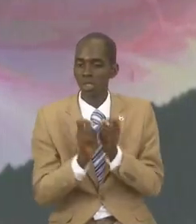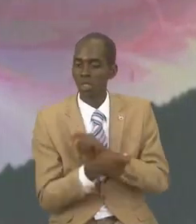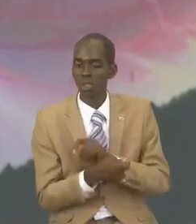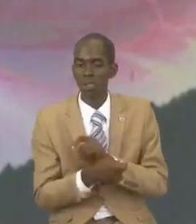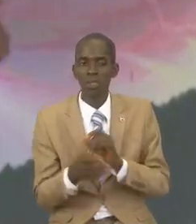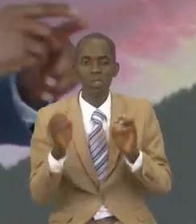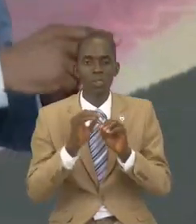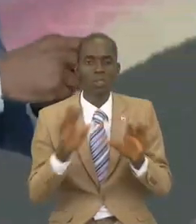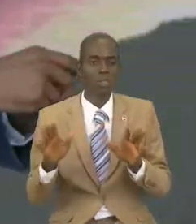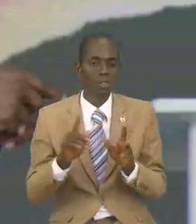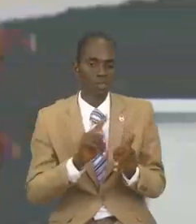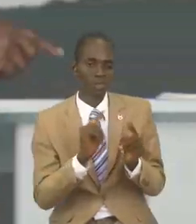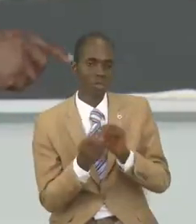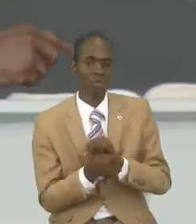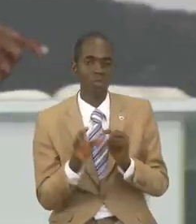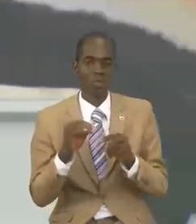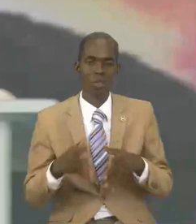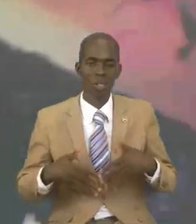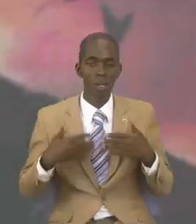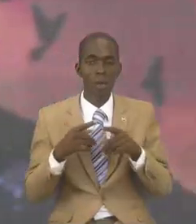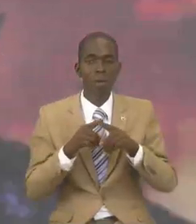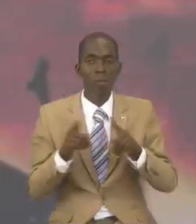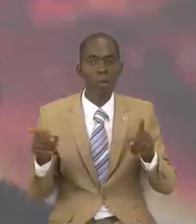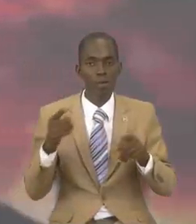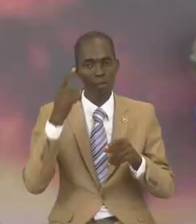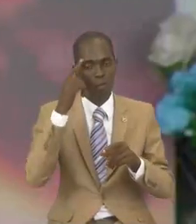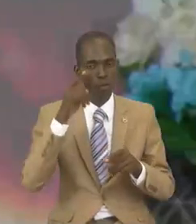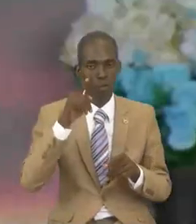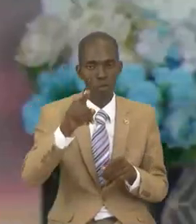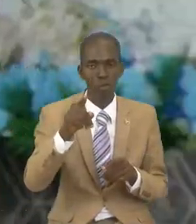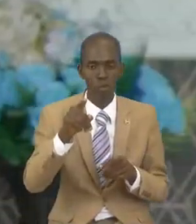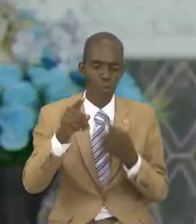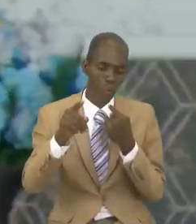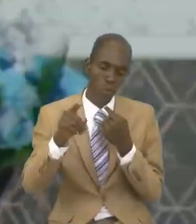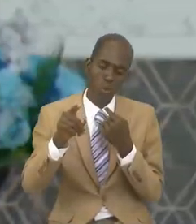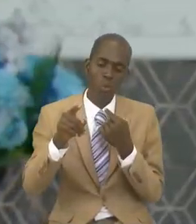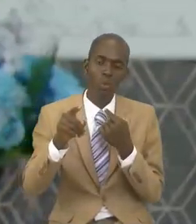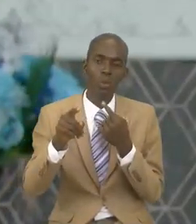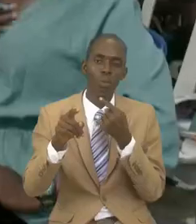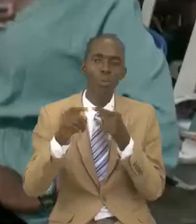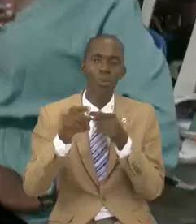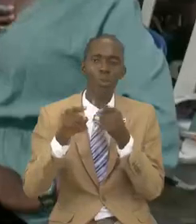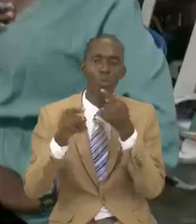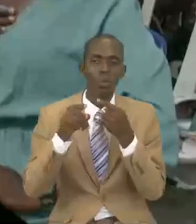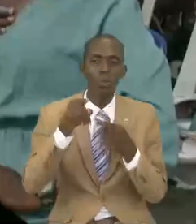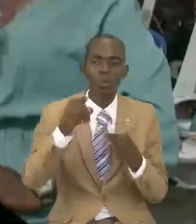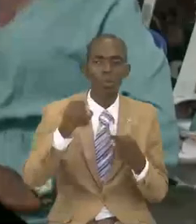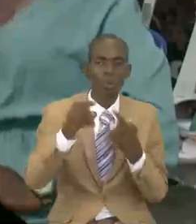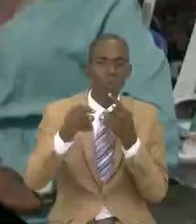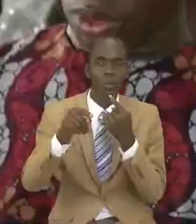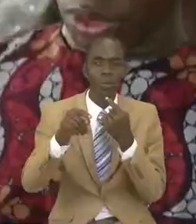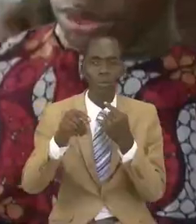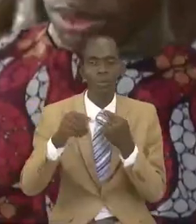vie. Il n'y a rien qui soit transformé en eux-mêmes. Quant à toi là, je parle à quelqu'un ici là. Je dis,